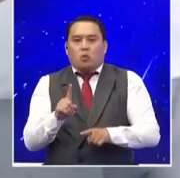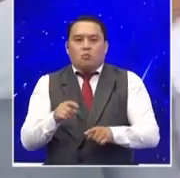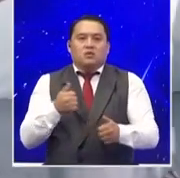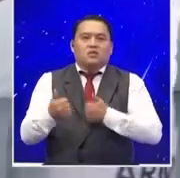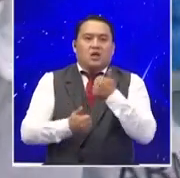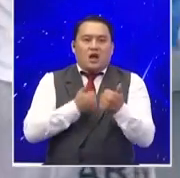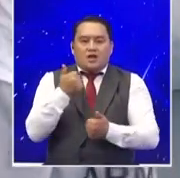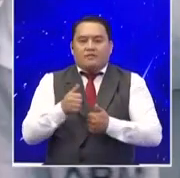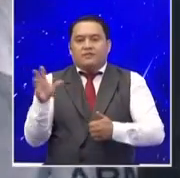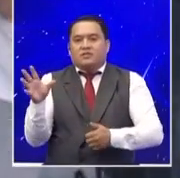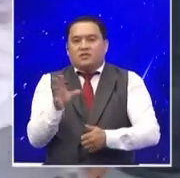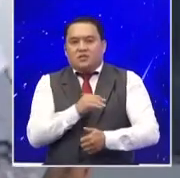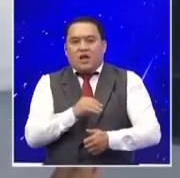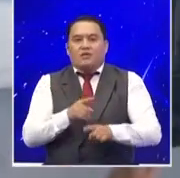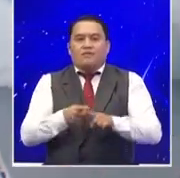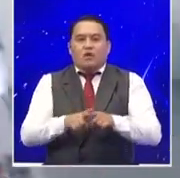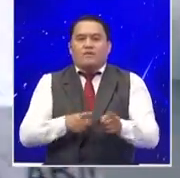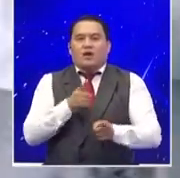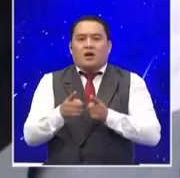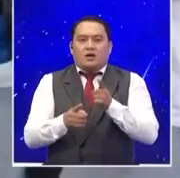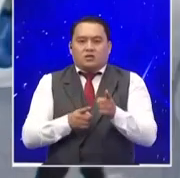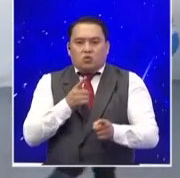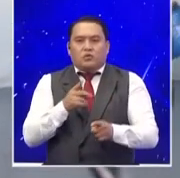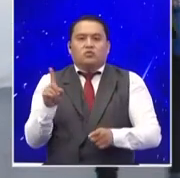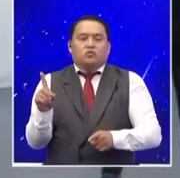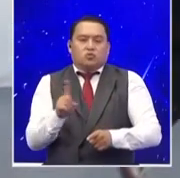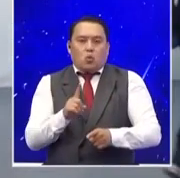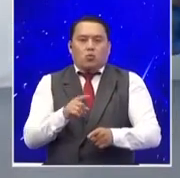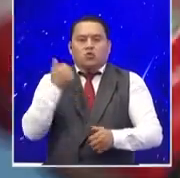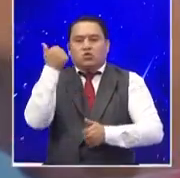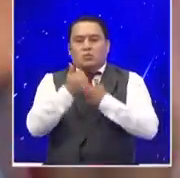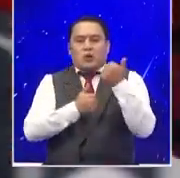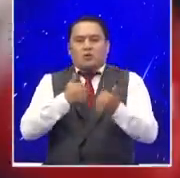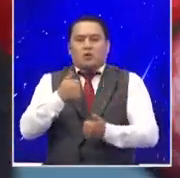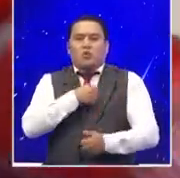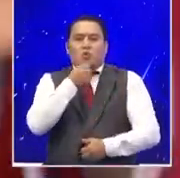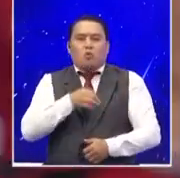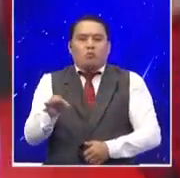на искоренение всех недочетов и восстановление прежней физической формы. Отмечу, чемпионат области у старших